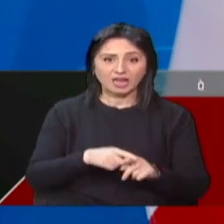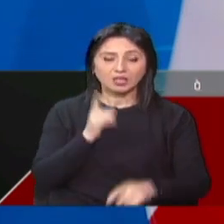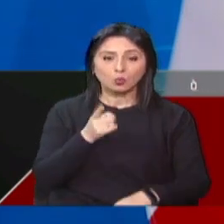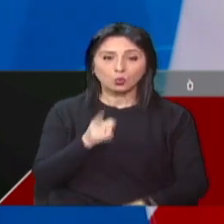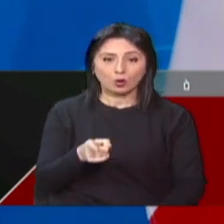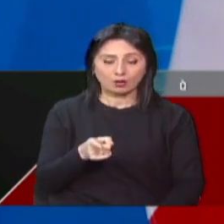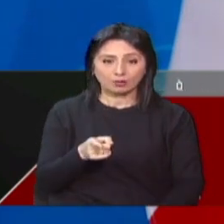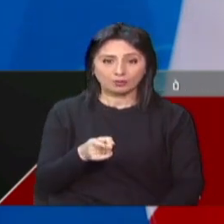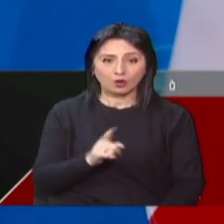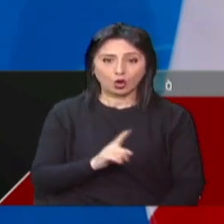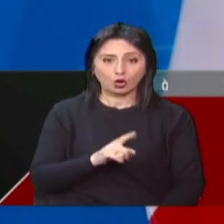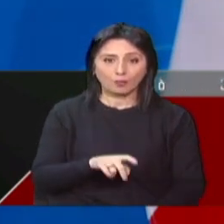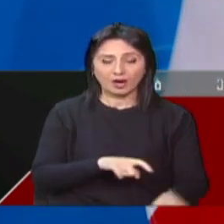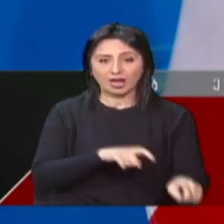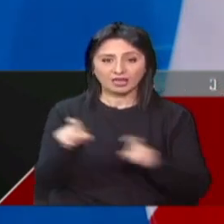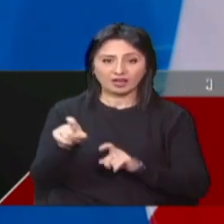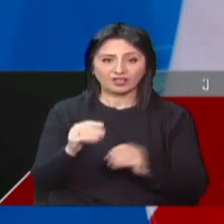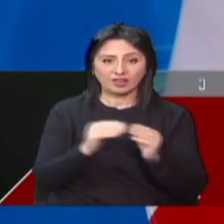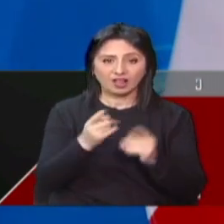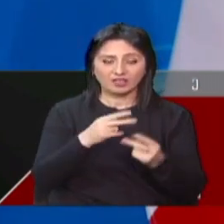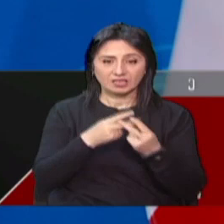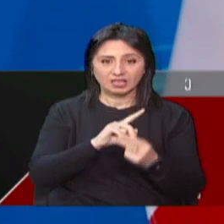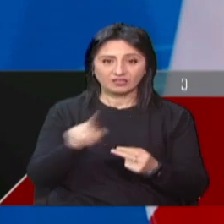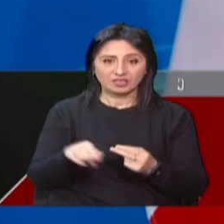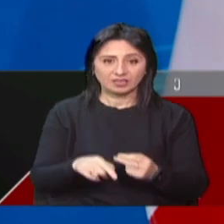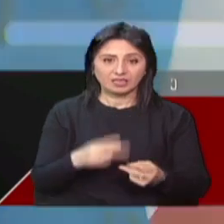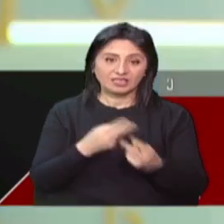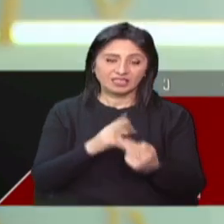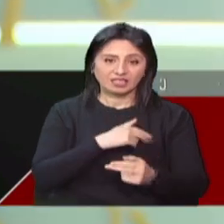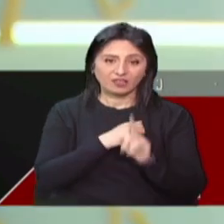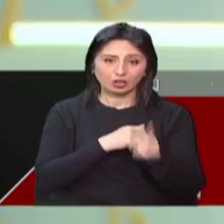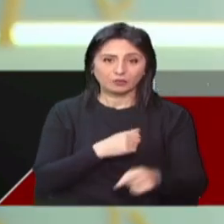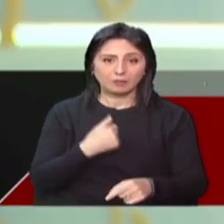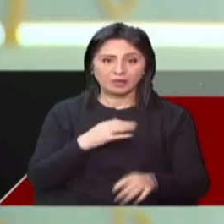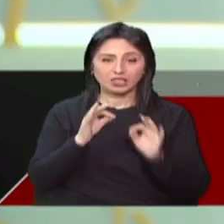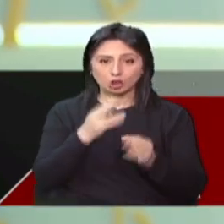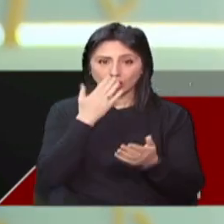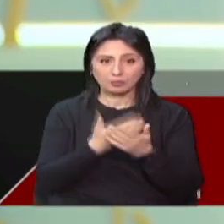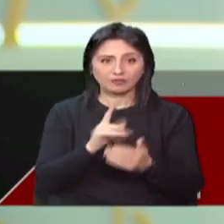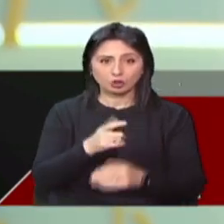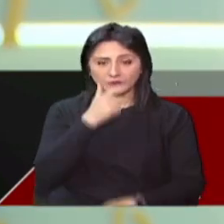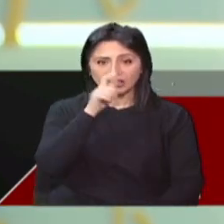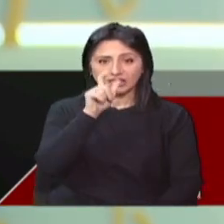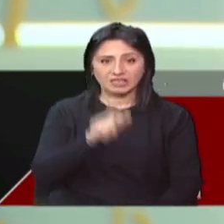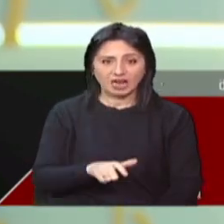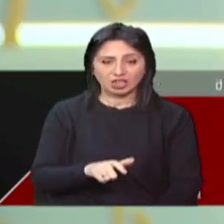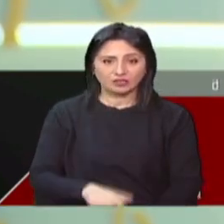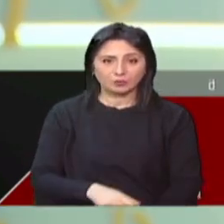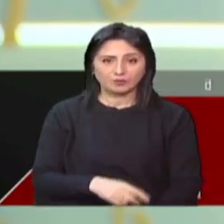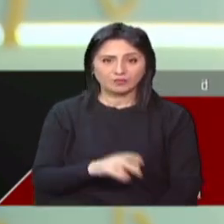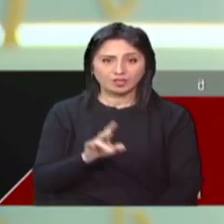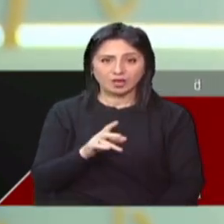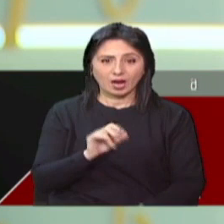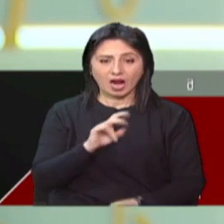მუქარა რომ გადაიყვანენ კვლავ ციხეში ან ციხის ამყოფოში. მე სწორად მიმაჩნია ის რომ მიხელ სააკაშვილი ან